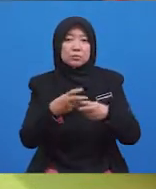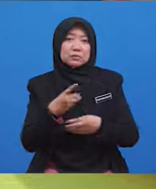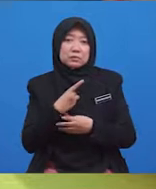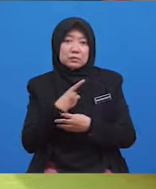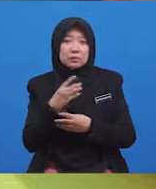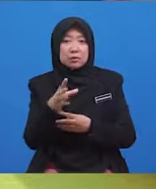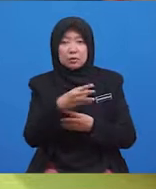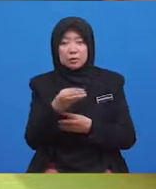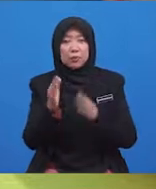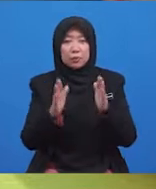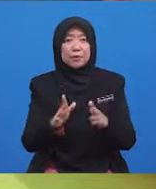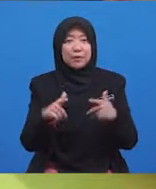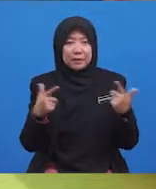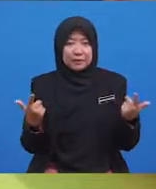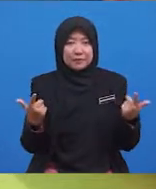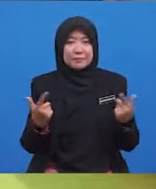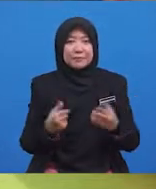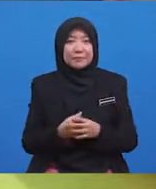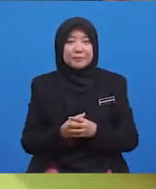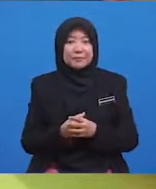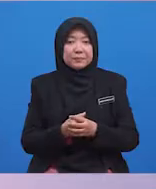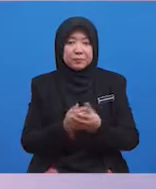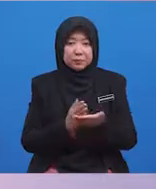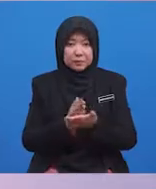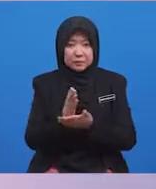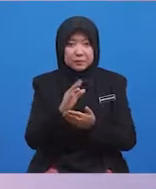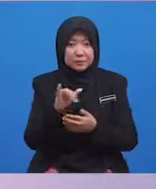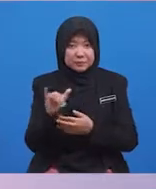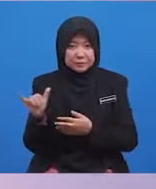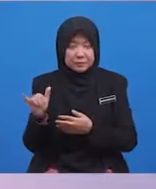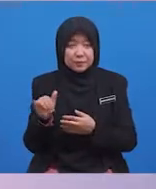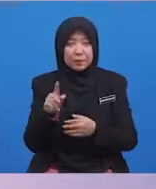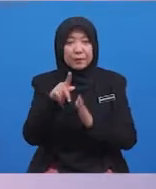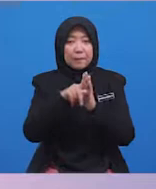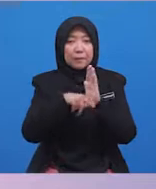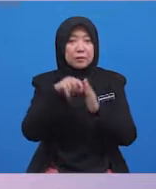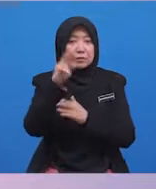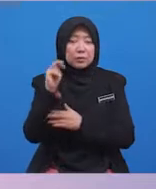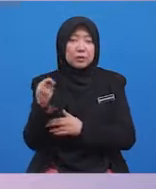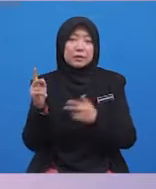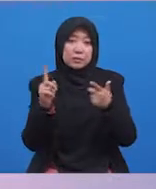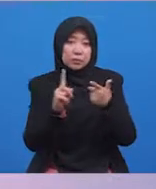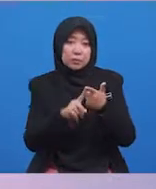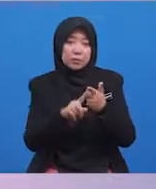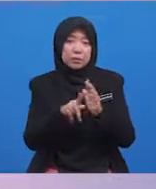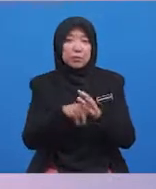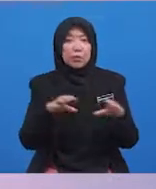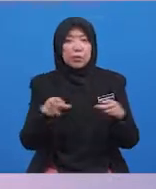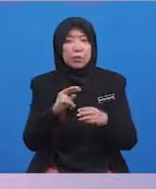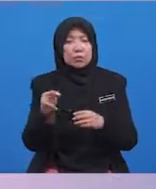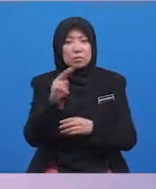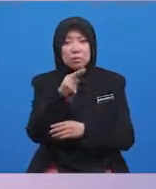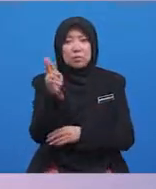dan orang lain. Seterusnya, persoalan kedua pantun ini ialah perbuatan haram